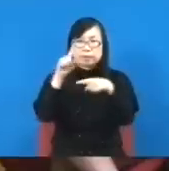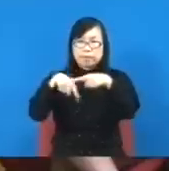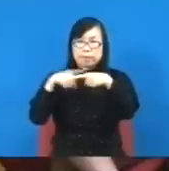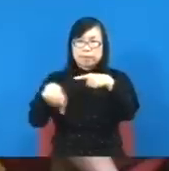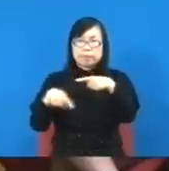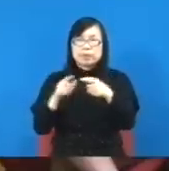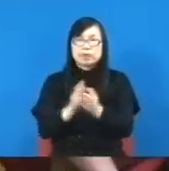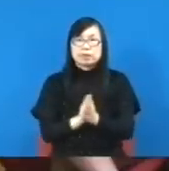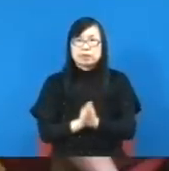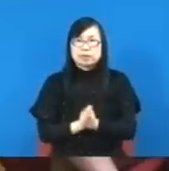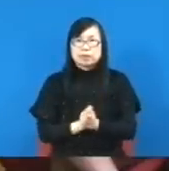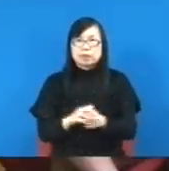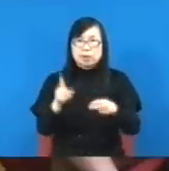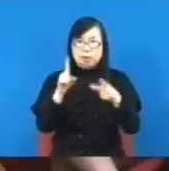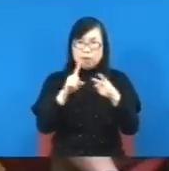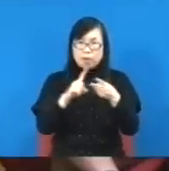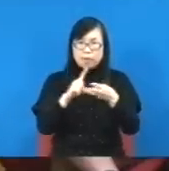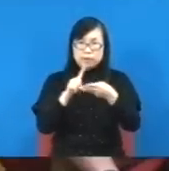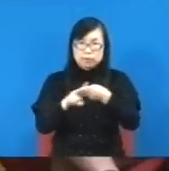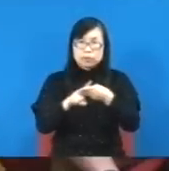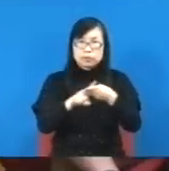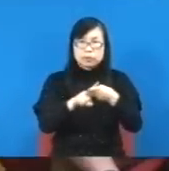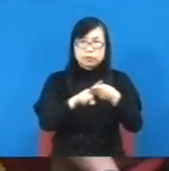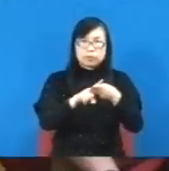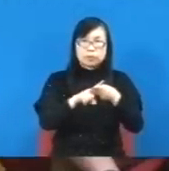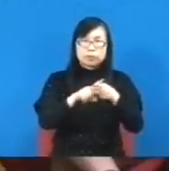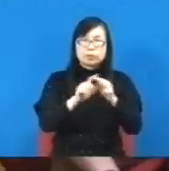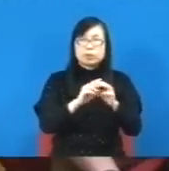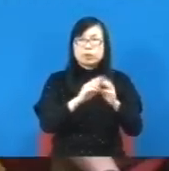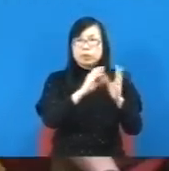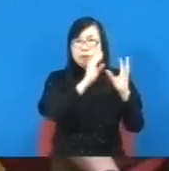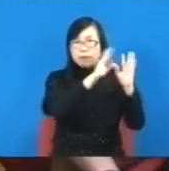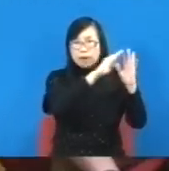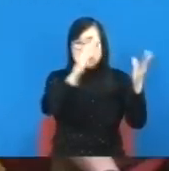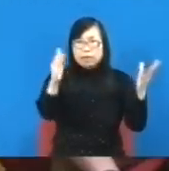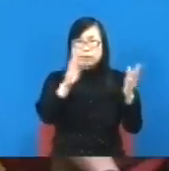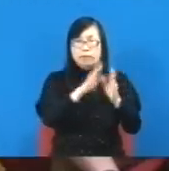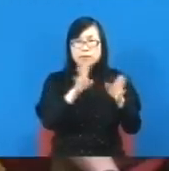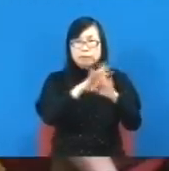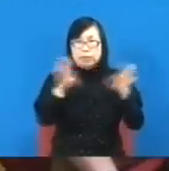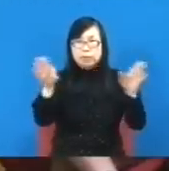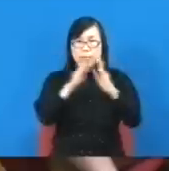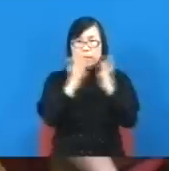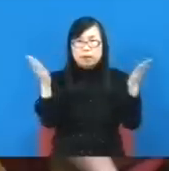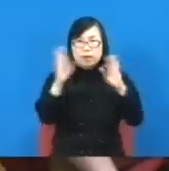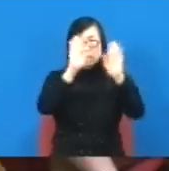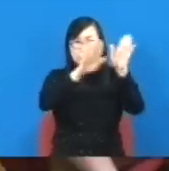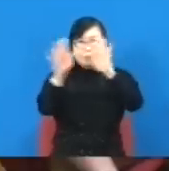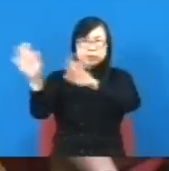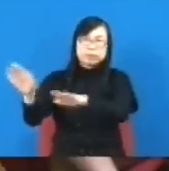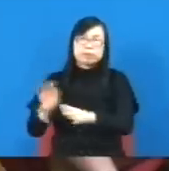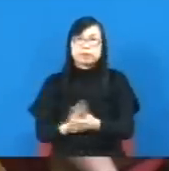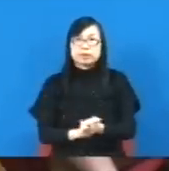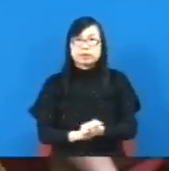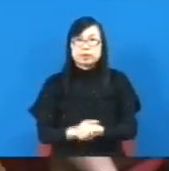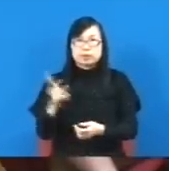即係成個北京咧，有個叫民主牆運動， 嗯、 即係第一次有民主啦。咁有啲文刊啊，有大字報啊，阿哥，佢嗰